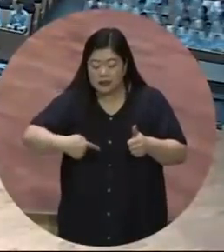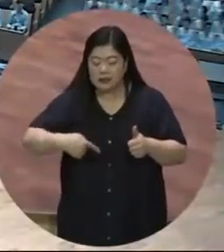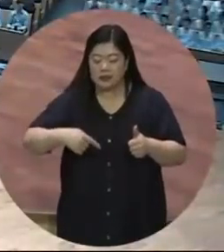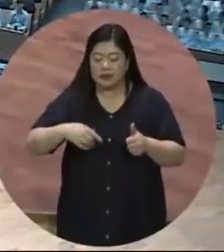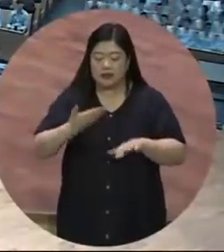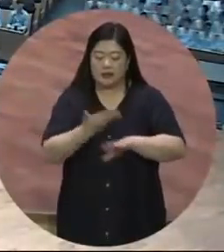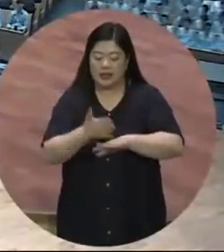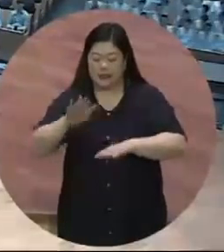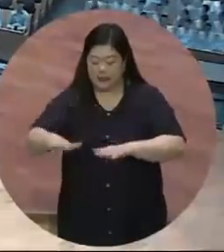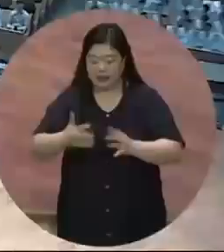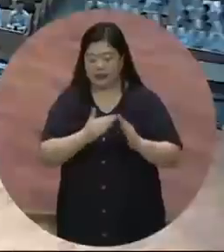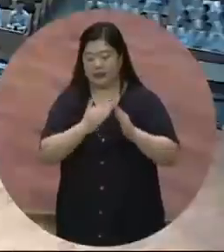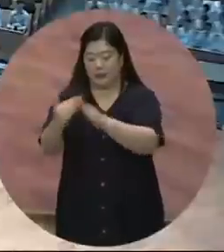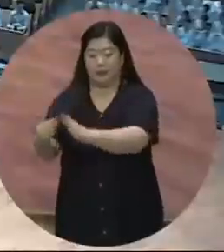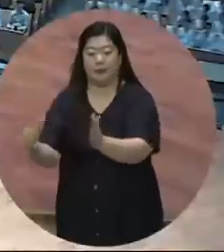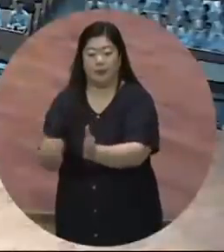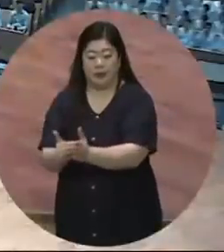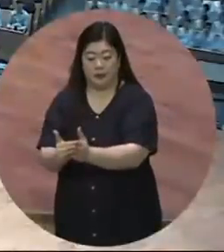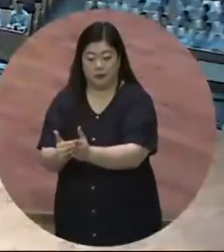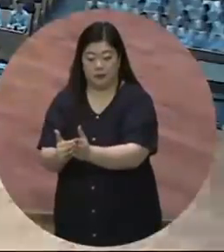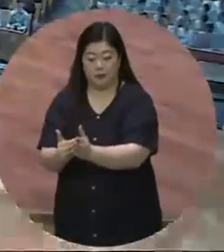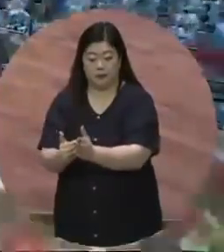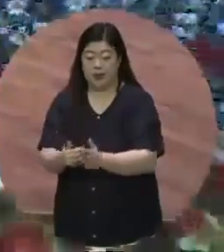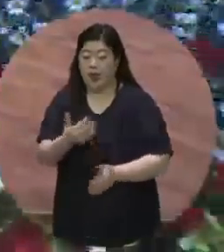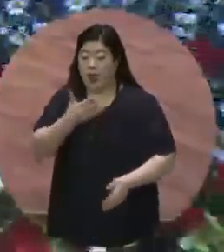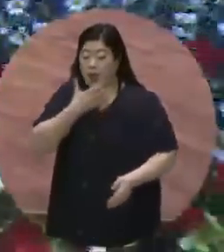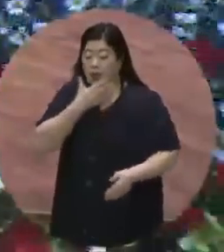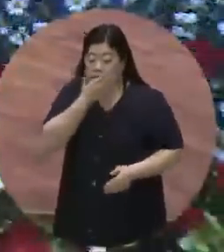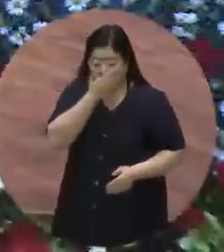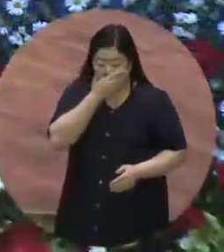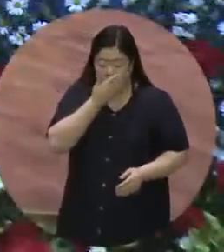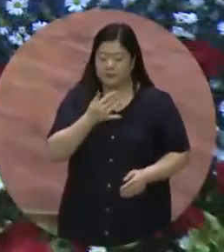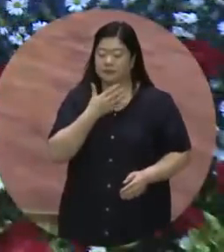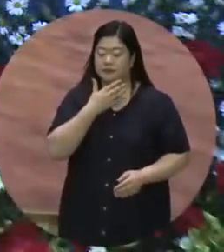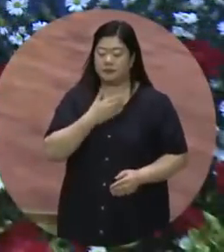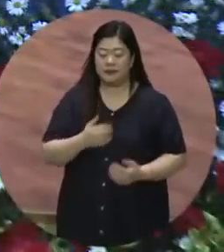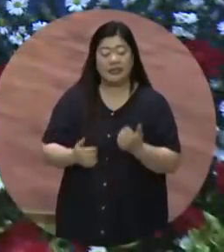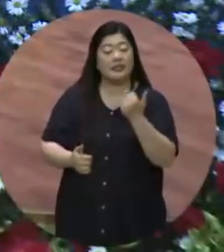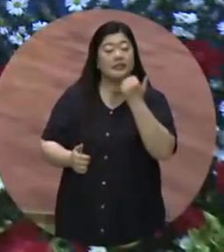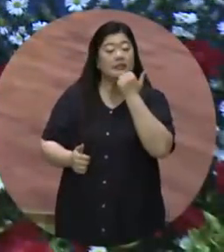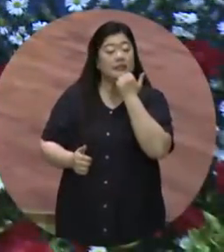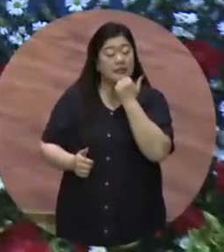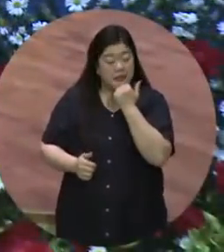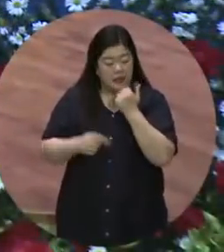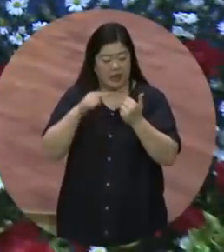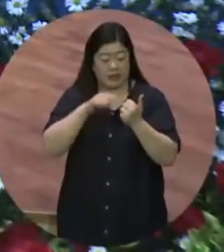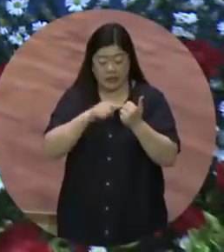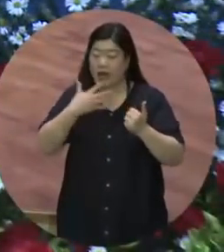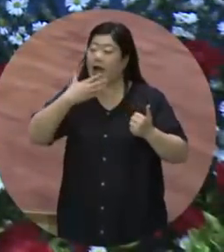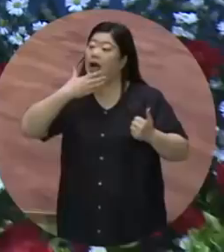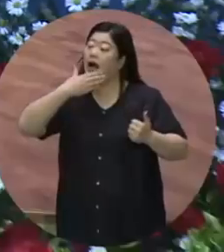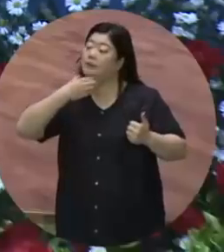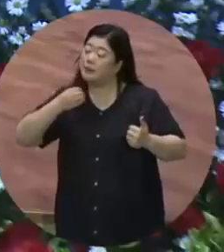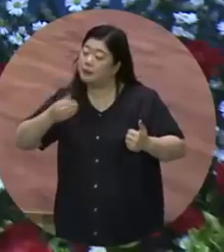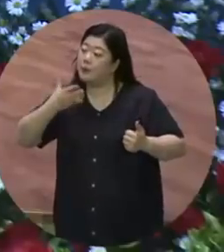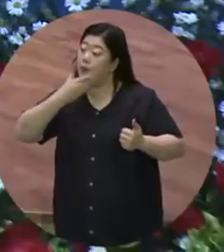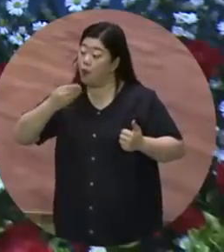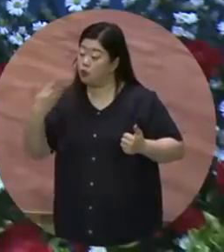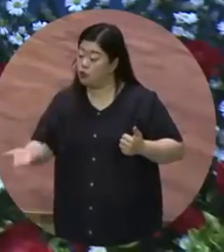거주하였더라. 자, 아브라함을 복의 근원으로 삼았던 하나님께서 이삭에게 동일한 축복을 하시고 계심을 볼 수